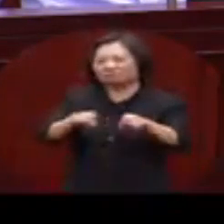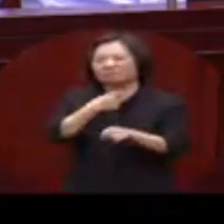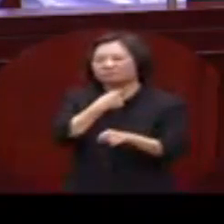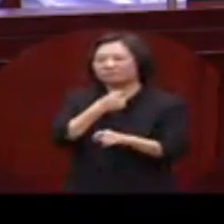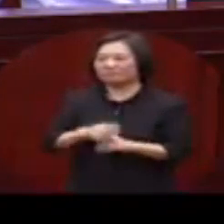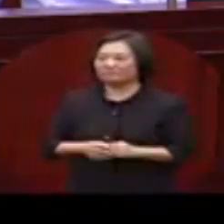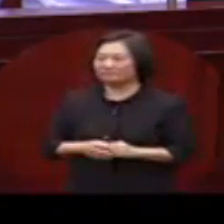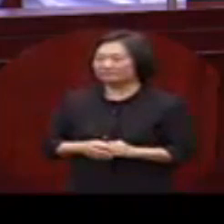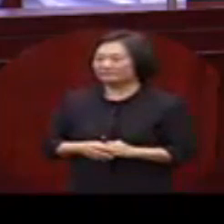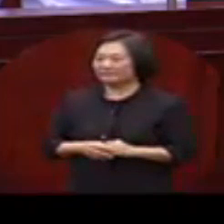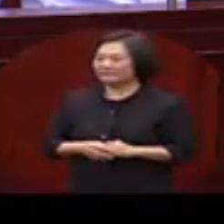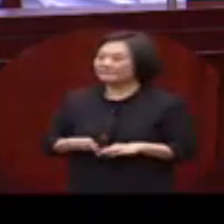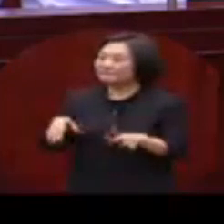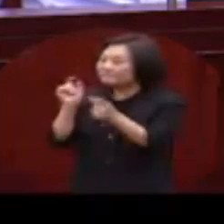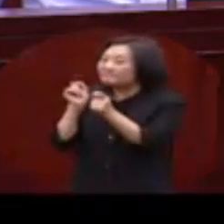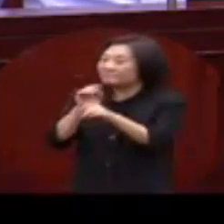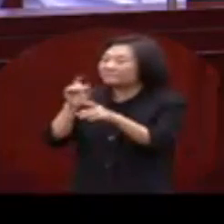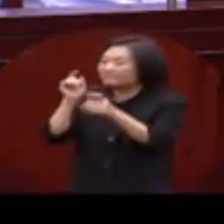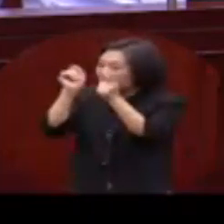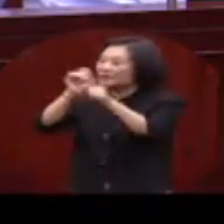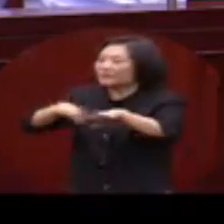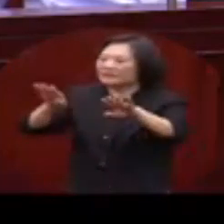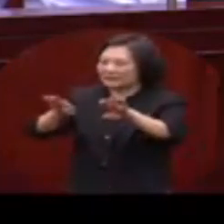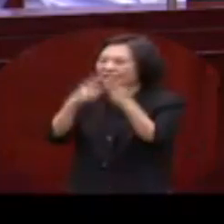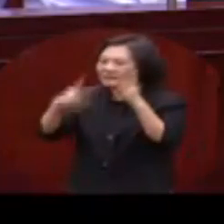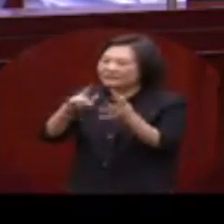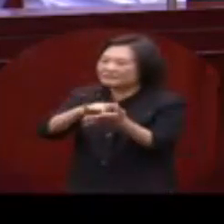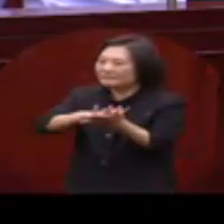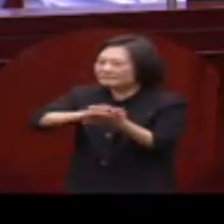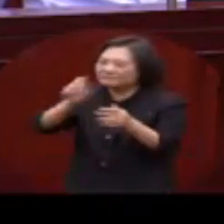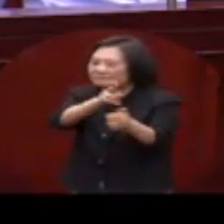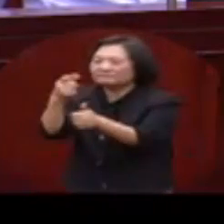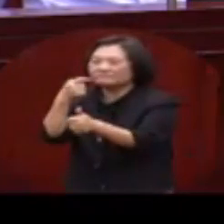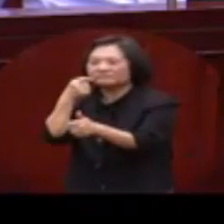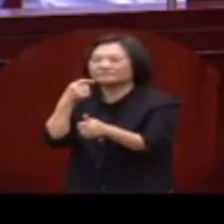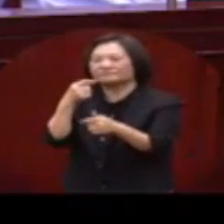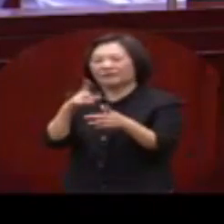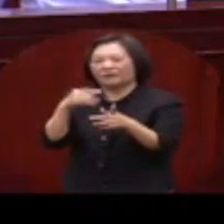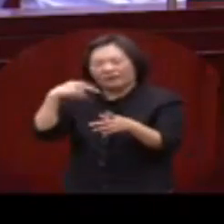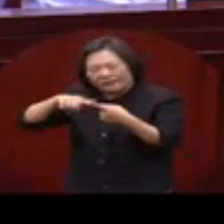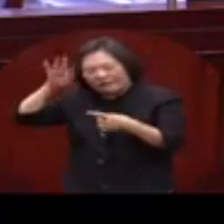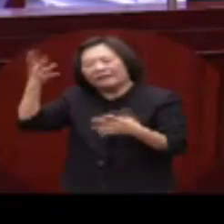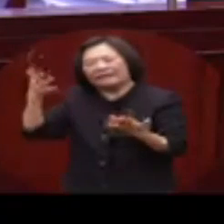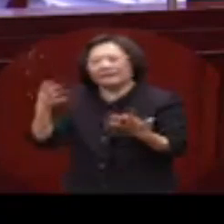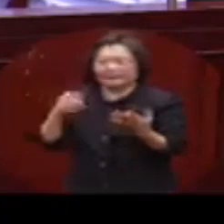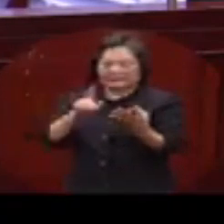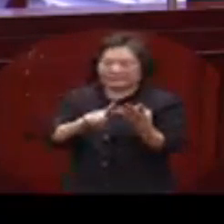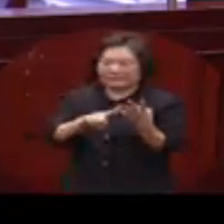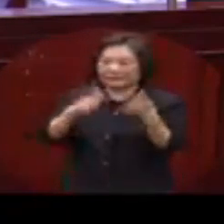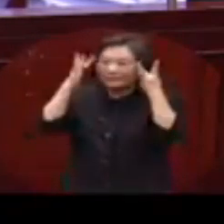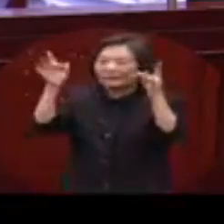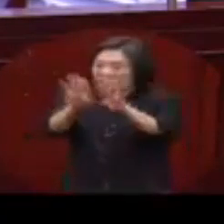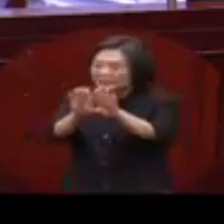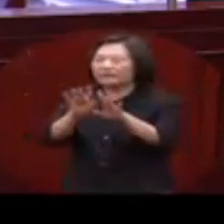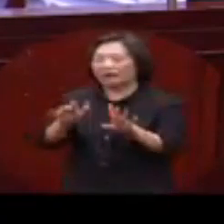概最近会再招一次标了，这个流标太多次，我觉得这个还是不对，要抱歉。南门市场的话进度就比较